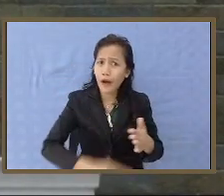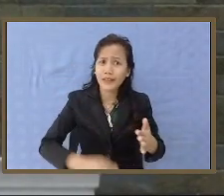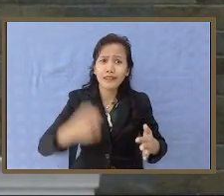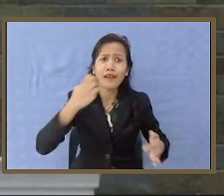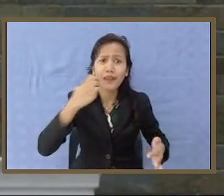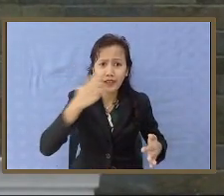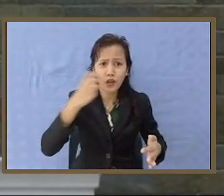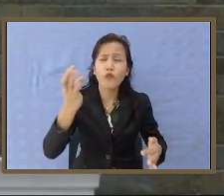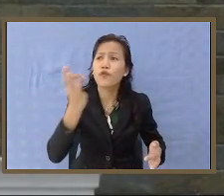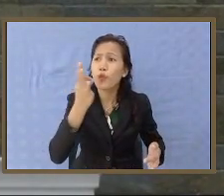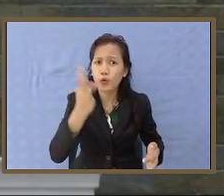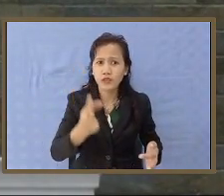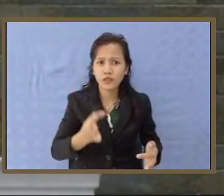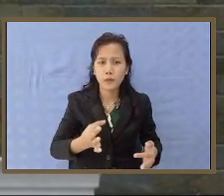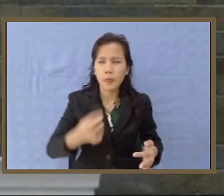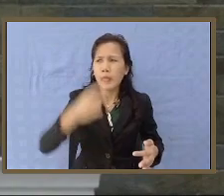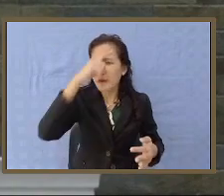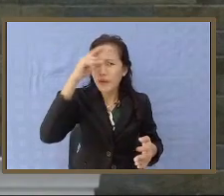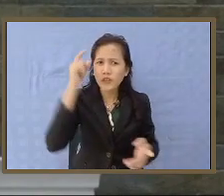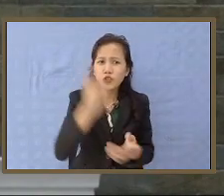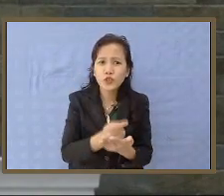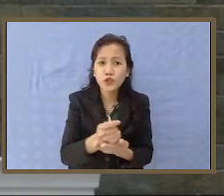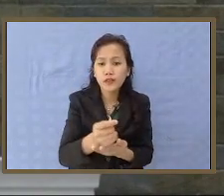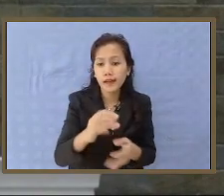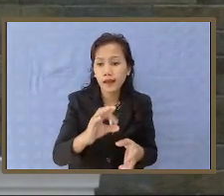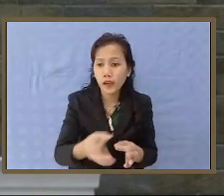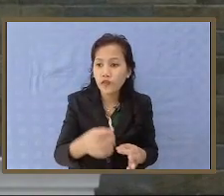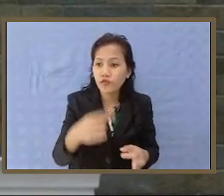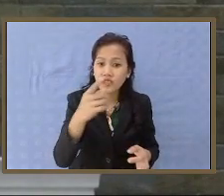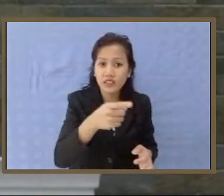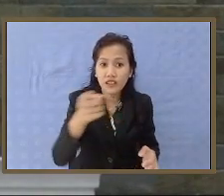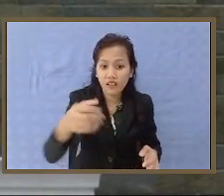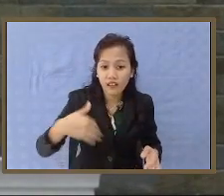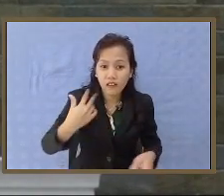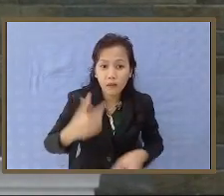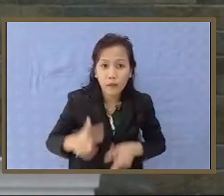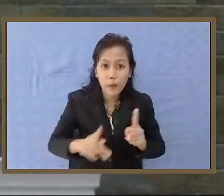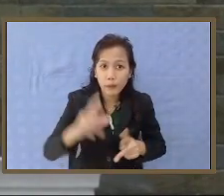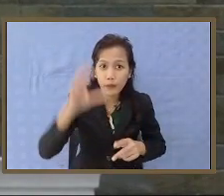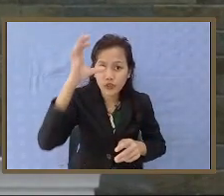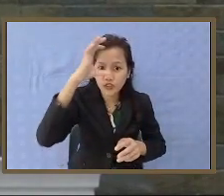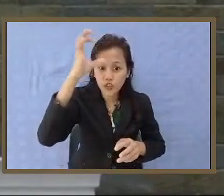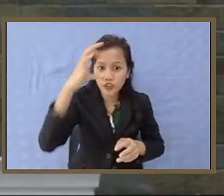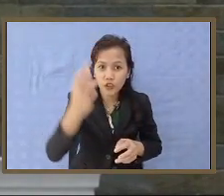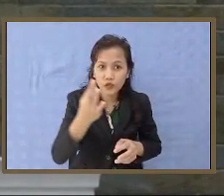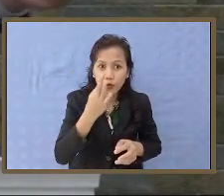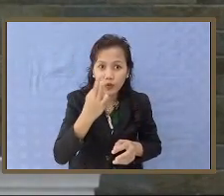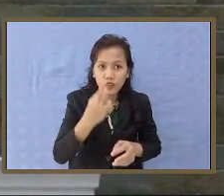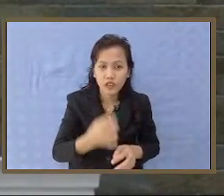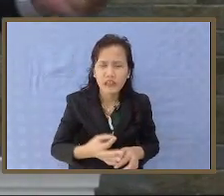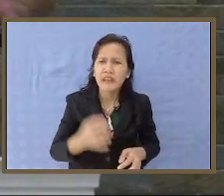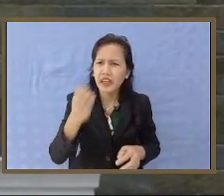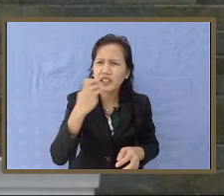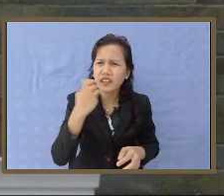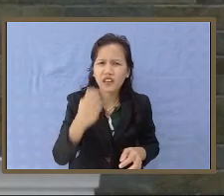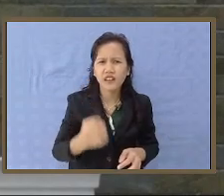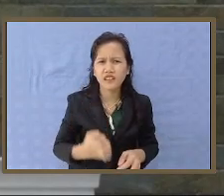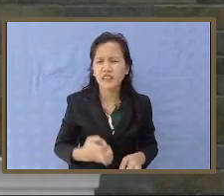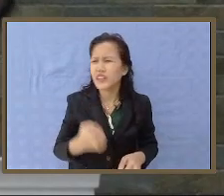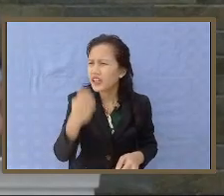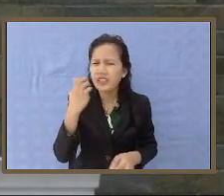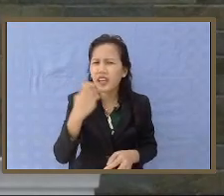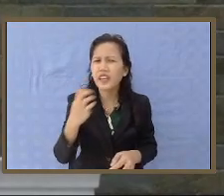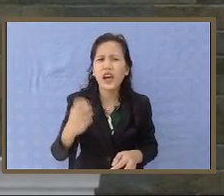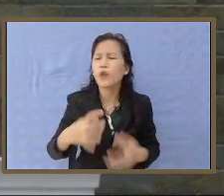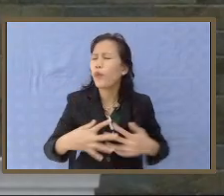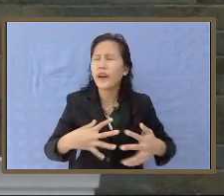of the matter is, kung sila ang naghahanap ng kanilang kinakain, kakain nila na kahit mahirap yan, kahit mura yan, basta't